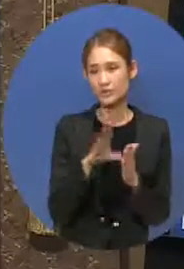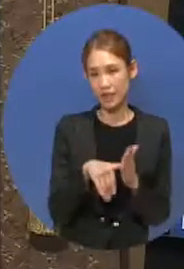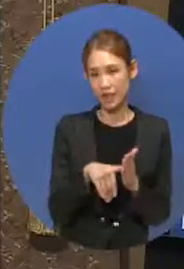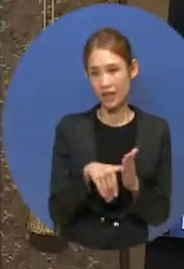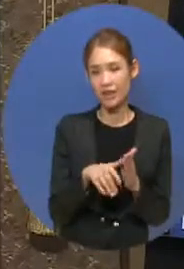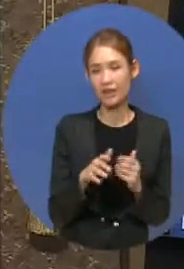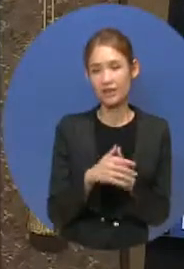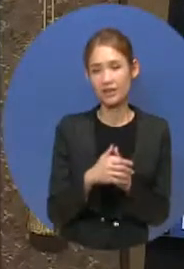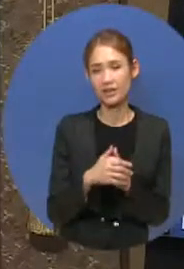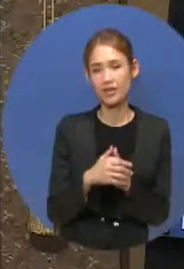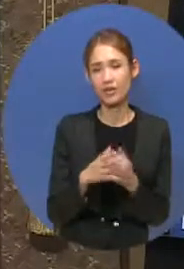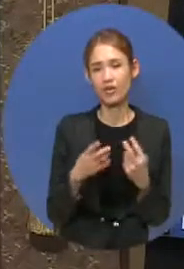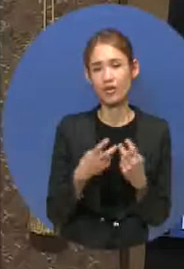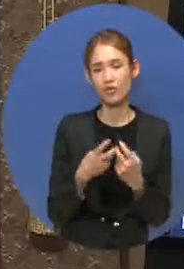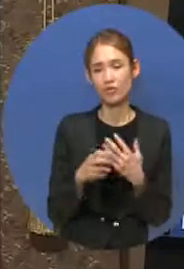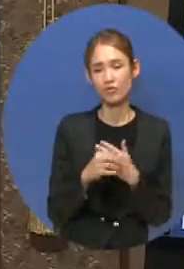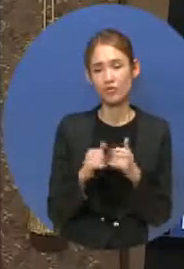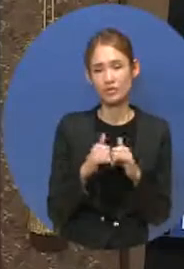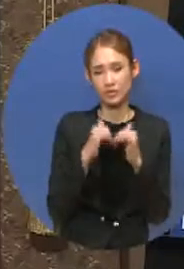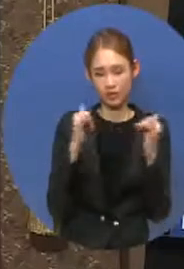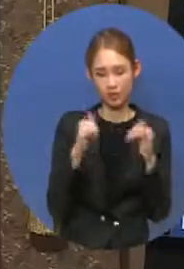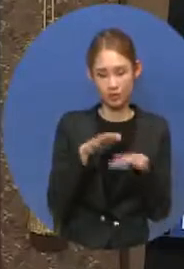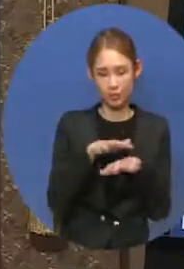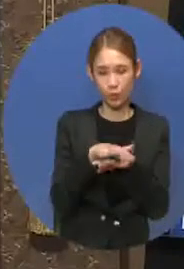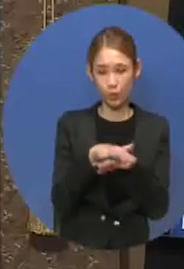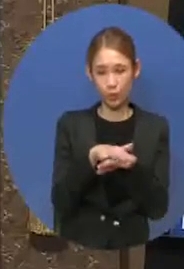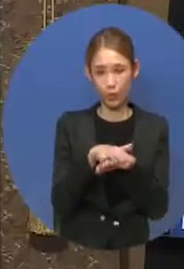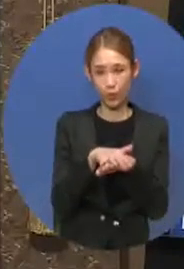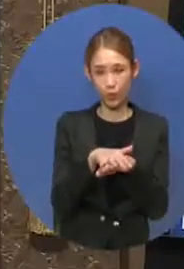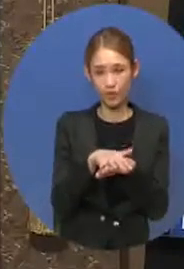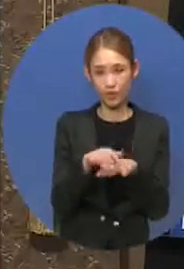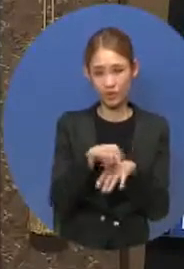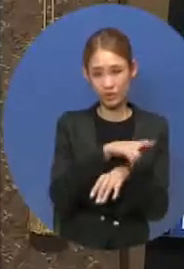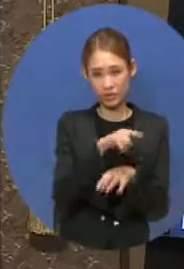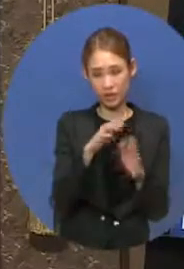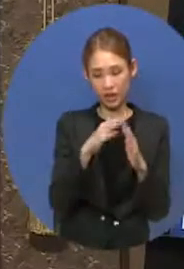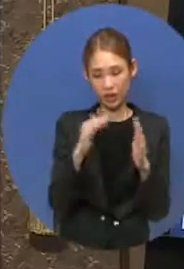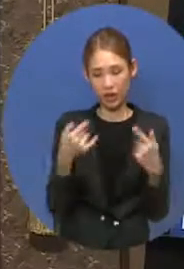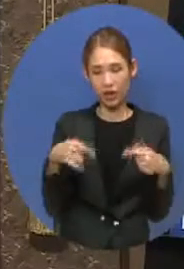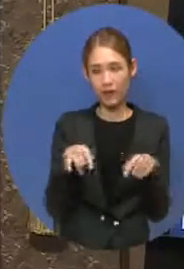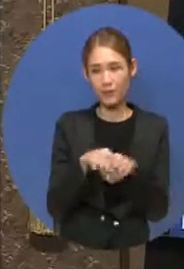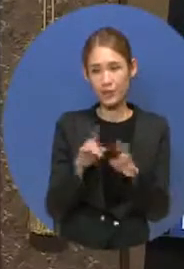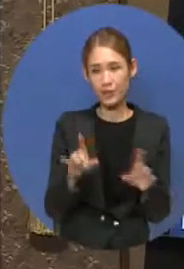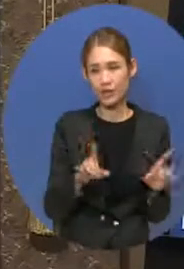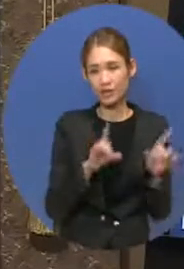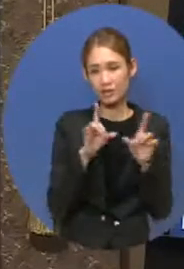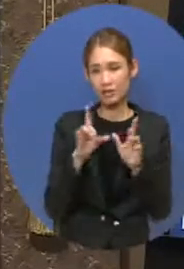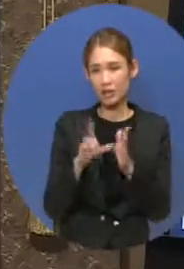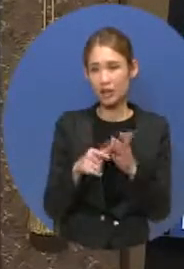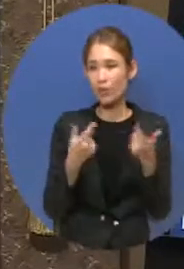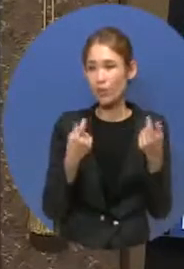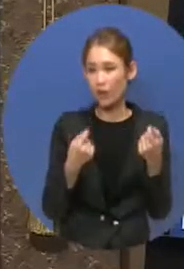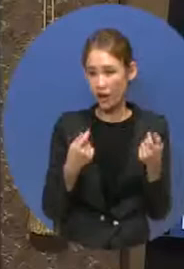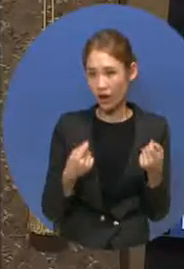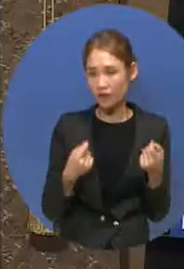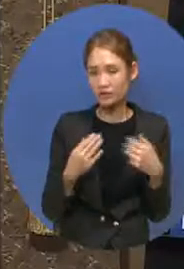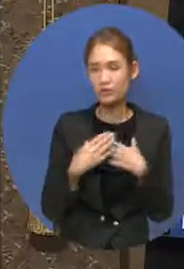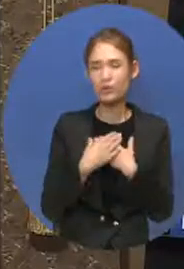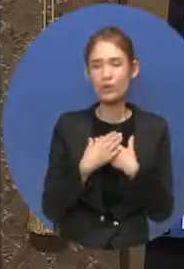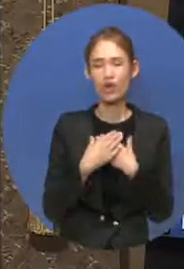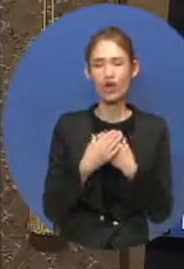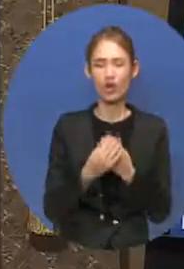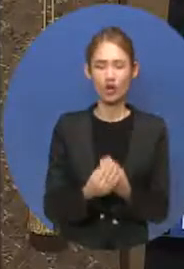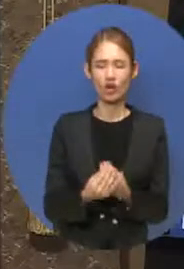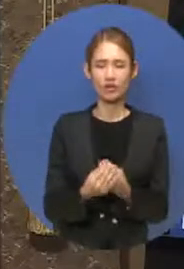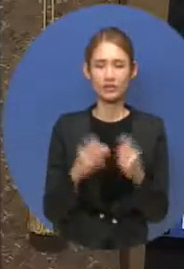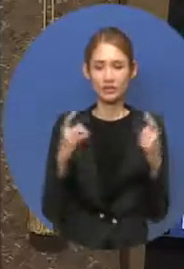상황에서 어떻게 하면 사회망이, 사회 조직망이 이들이 가족과 가족이 있을 때처럼 네. 편안하게